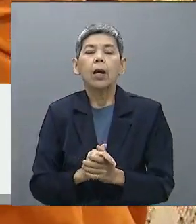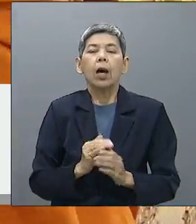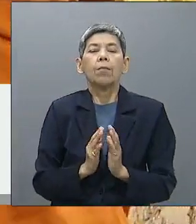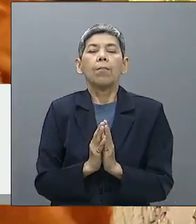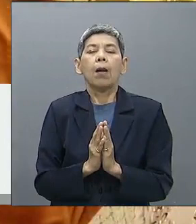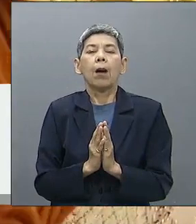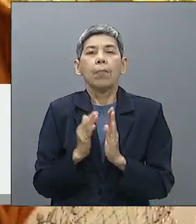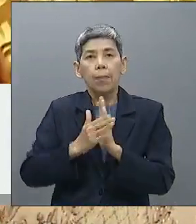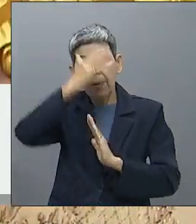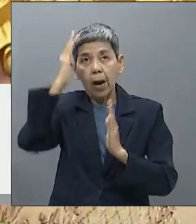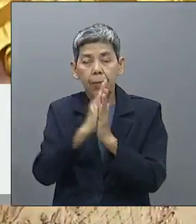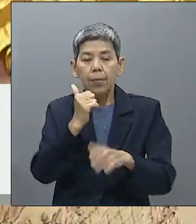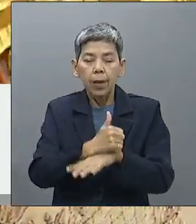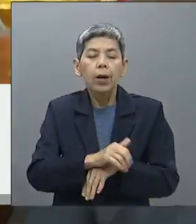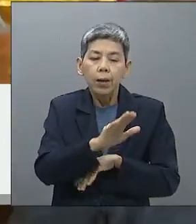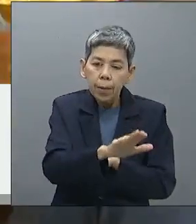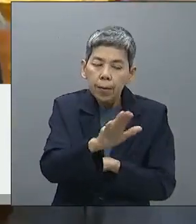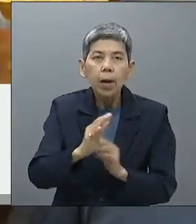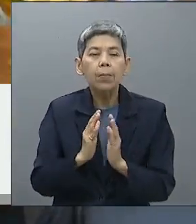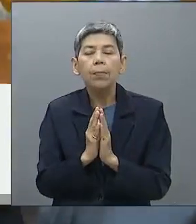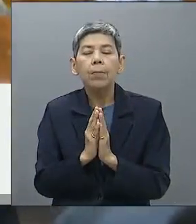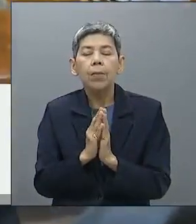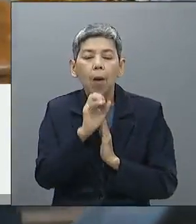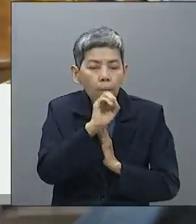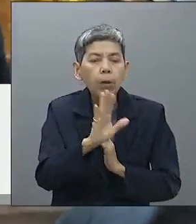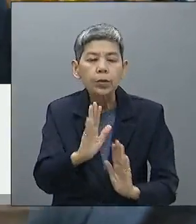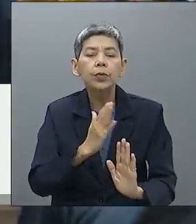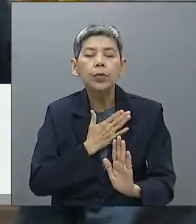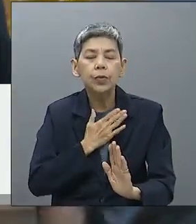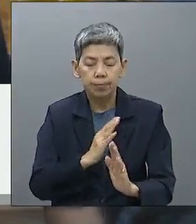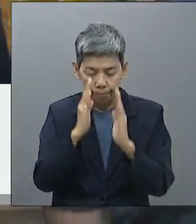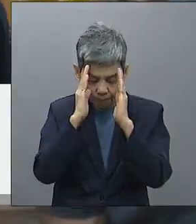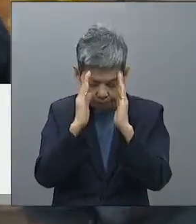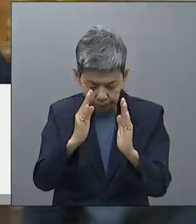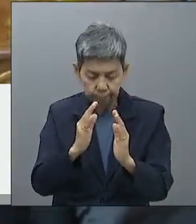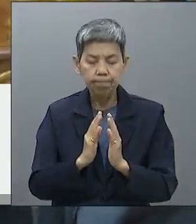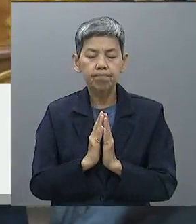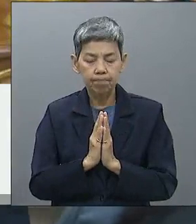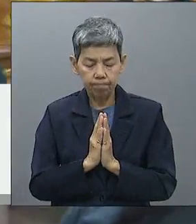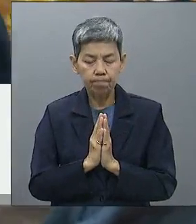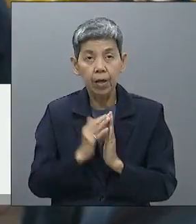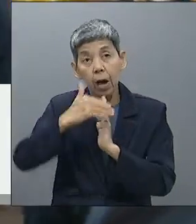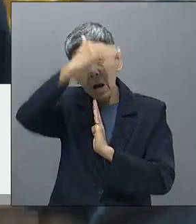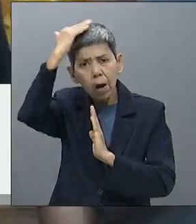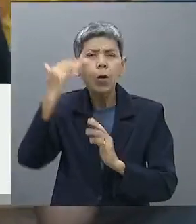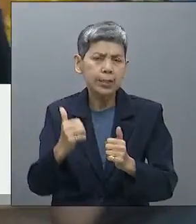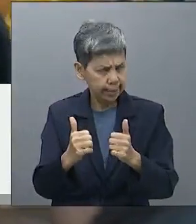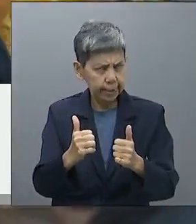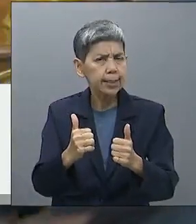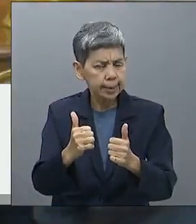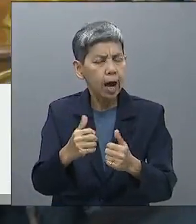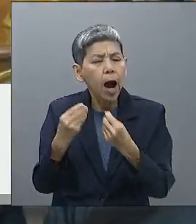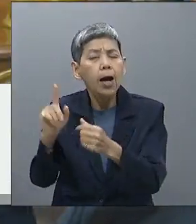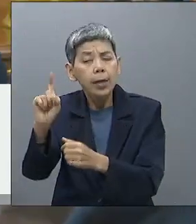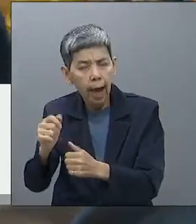เจ้าอาวาสให้โอวาทกับผู้เข้ารับการบวชว่าขอให้ตั้งจิตมั่นซึ่งการบวชเป็นสิ่งประเสริฐยิ่งในการบวชให้แก่ผู้วาย